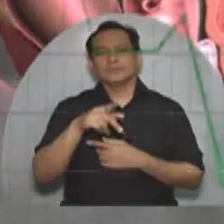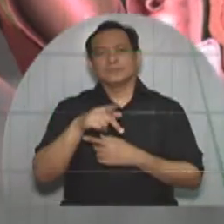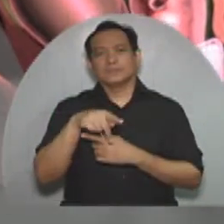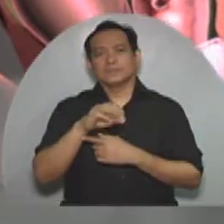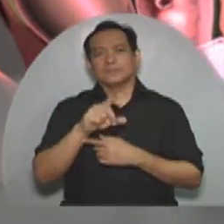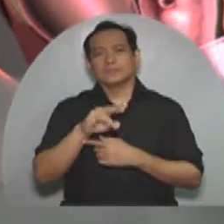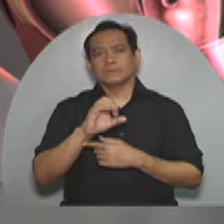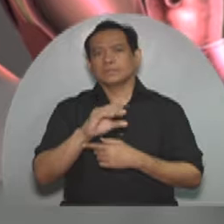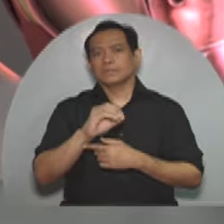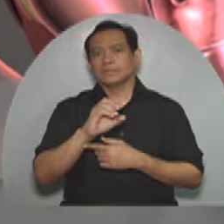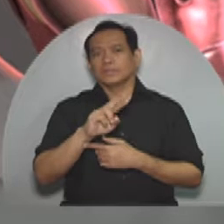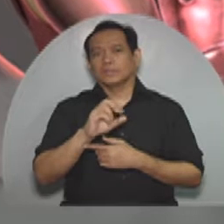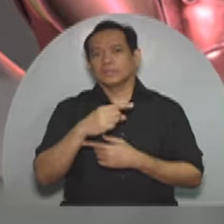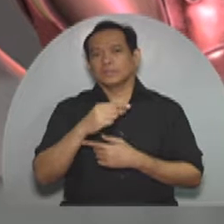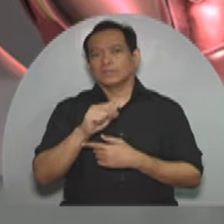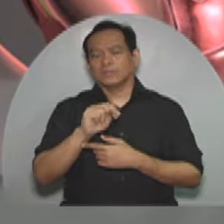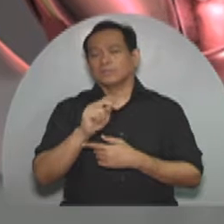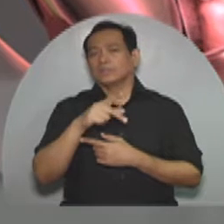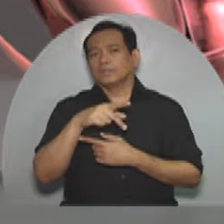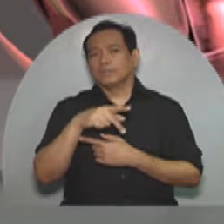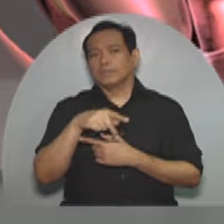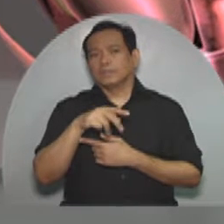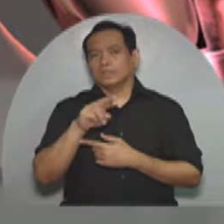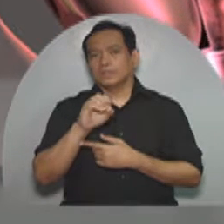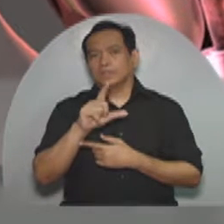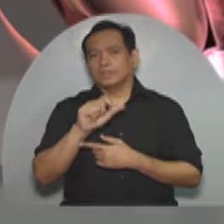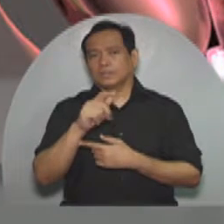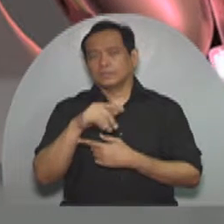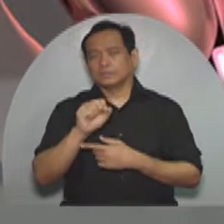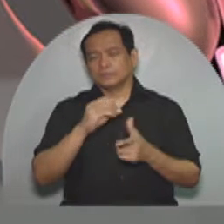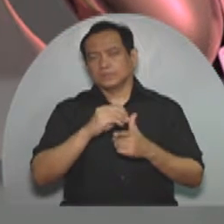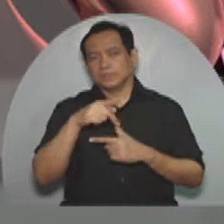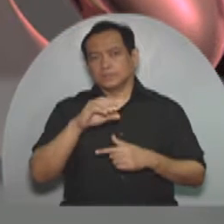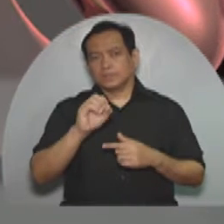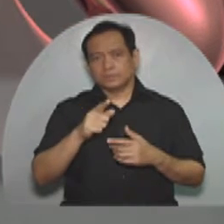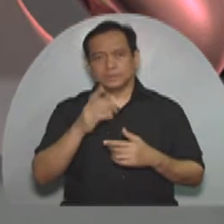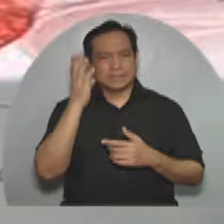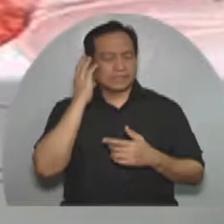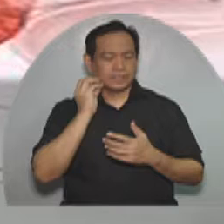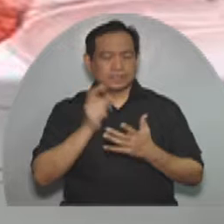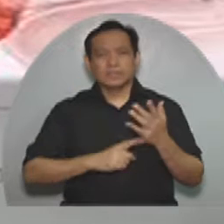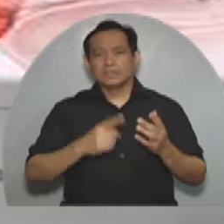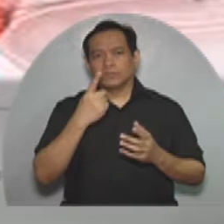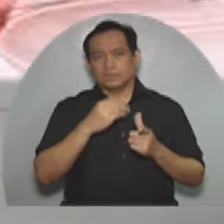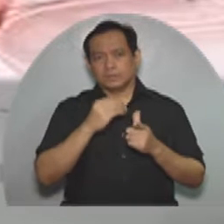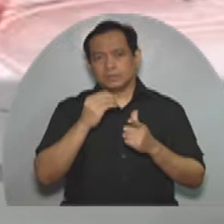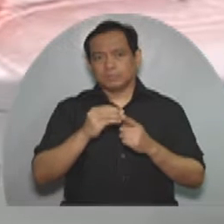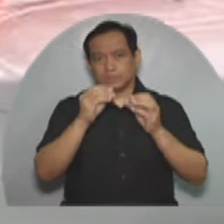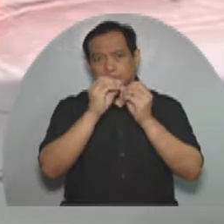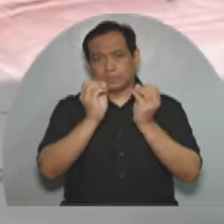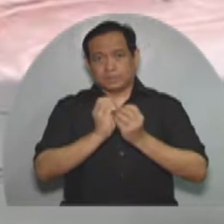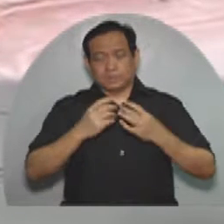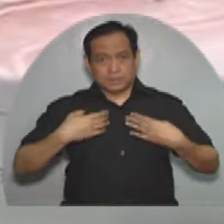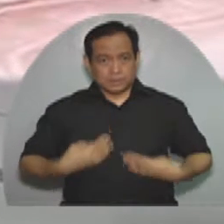Ang pelvic organ prolapse o POP ay nararanasan kapag isa o higit pa sa mga organ sa